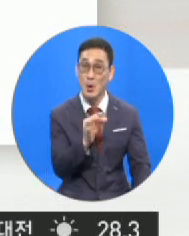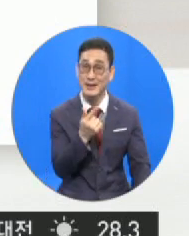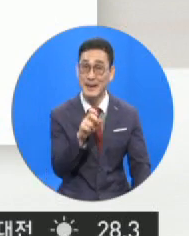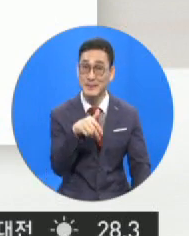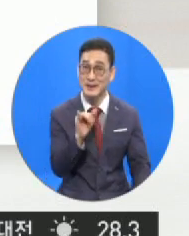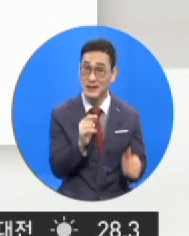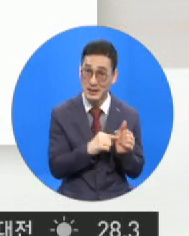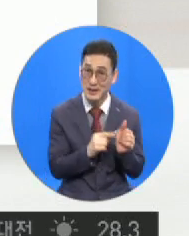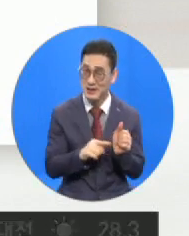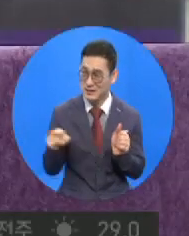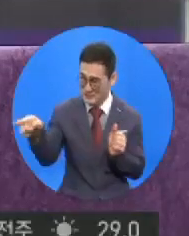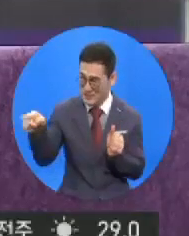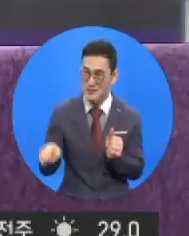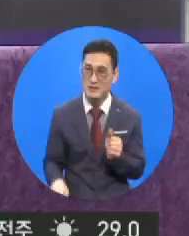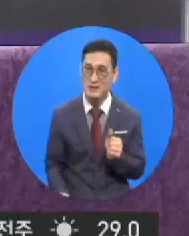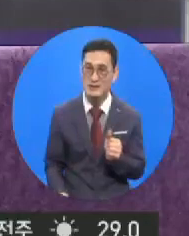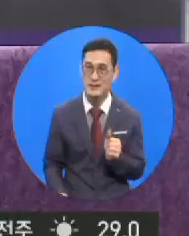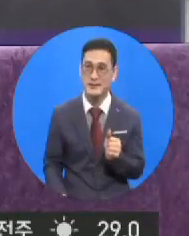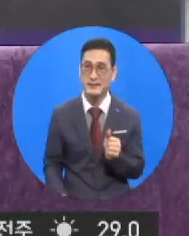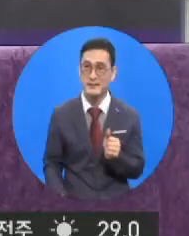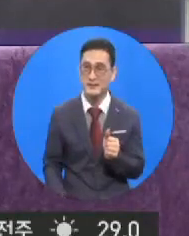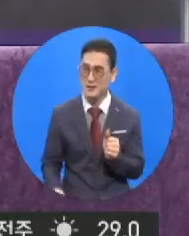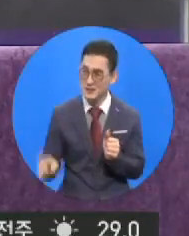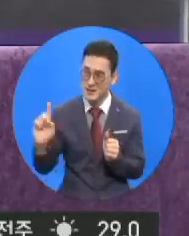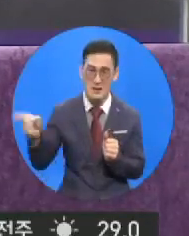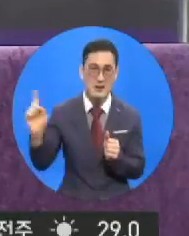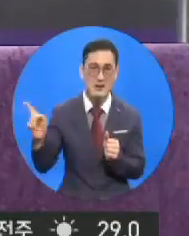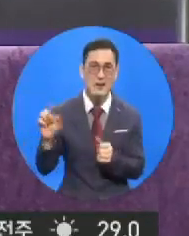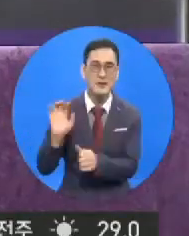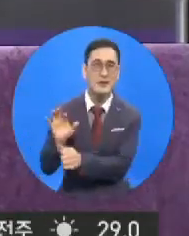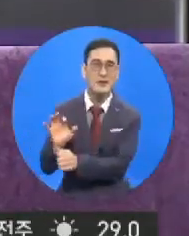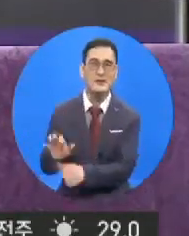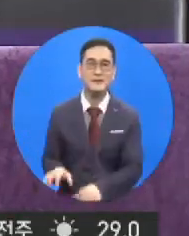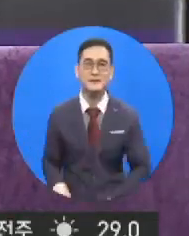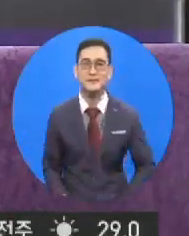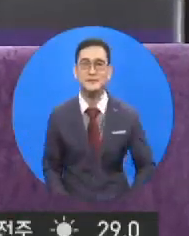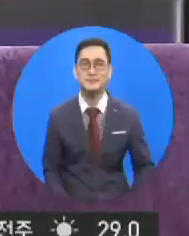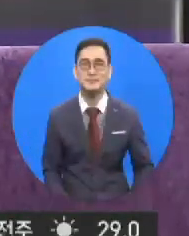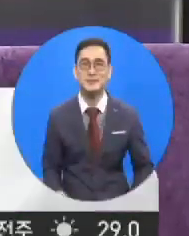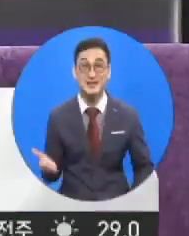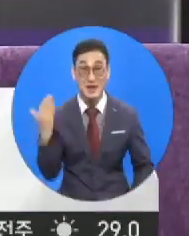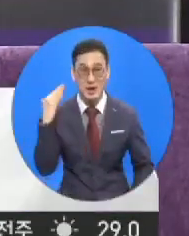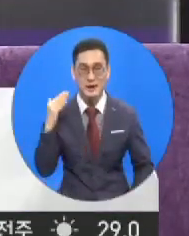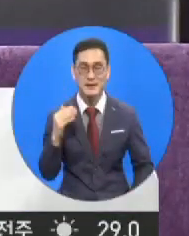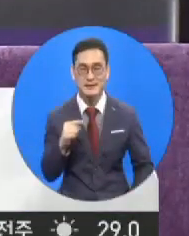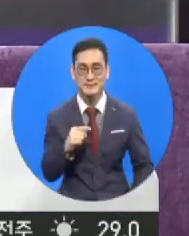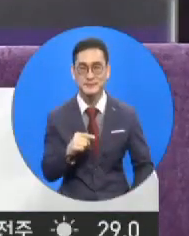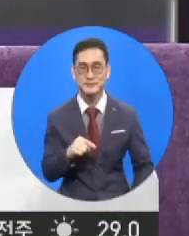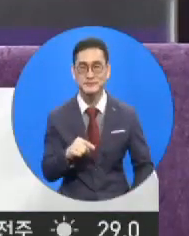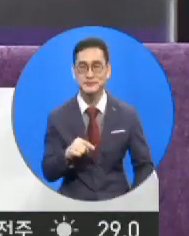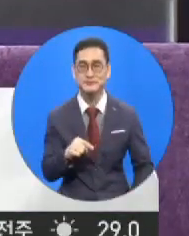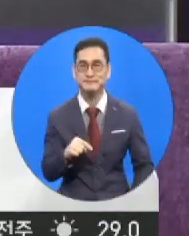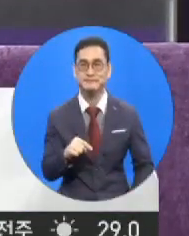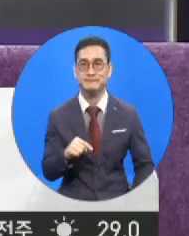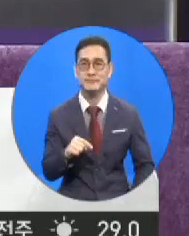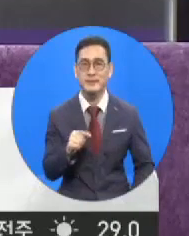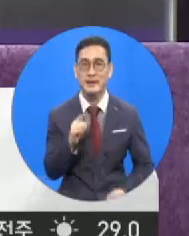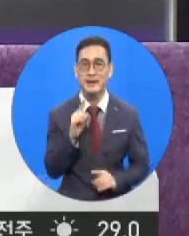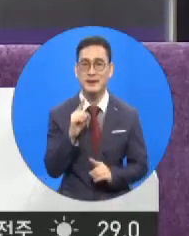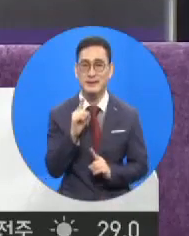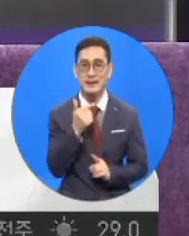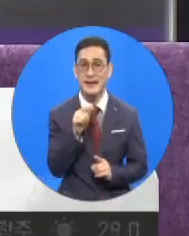앞에 이낙연 대표의 발언부터 연장선으로 봐야 될 거예요. 민주당 전당대회 기간 중에는